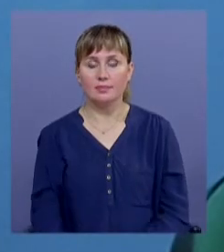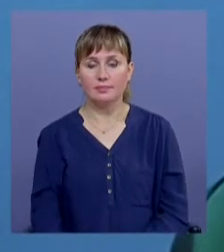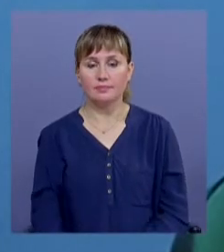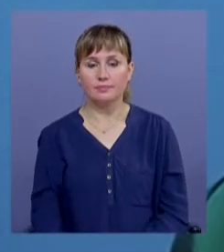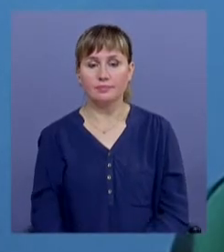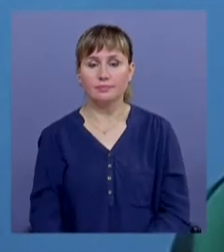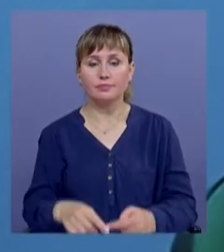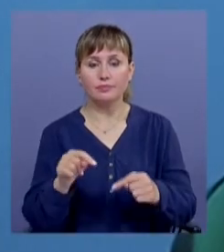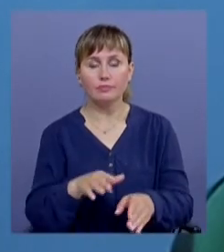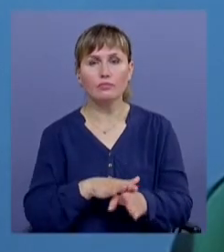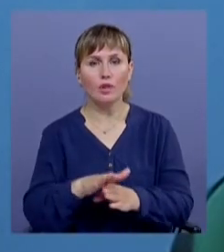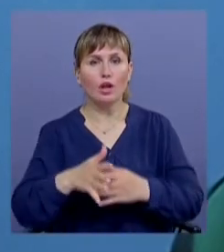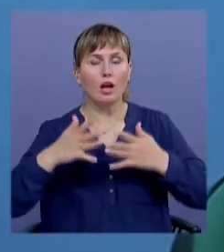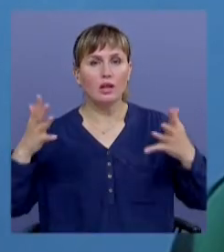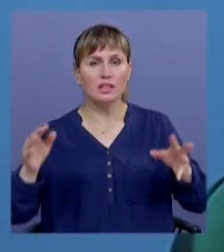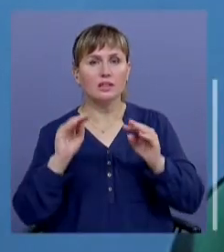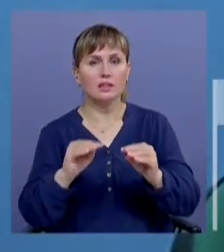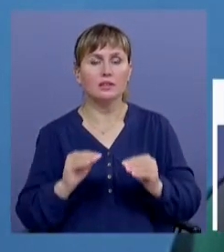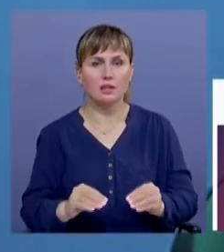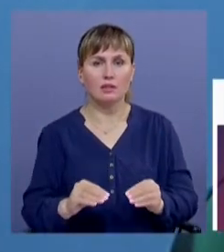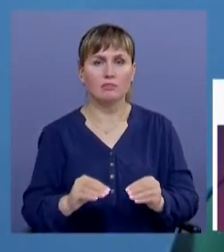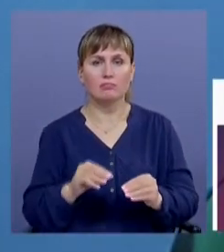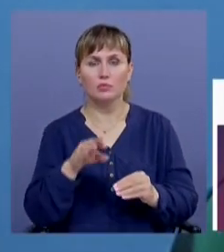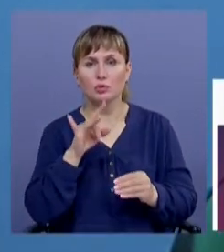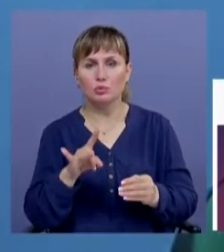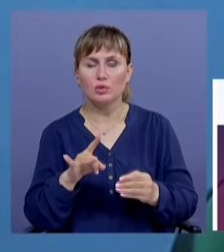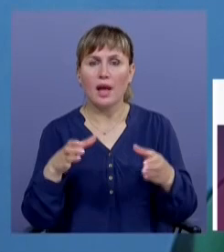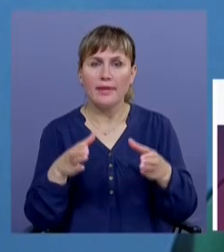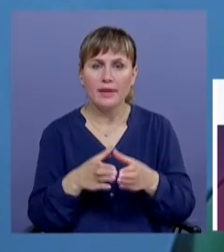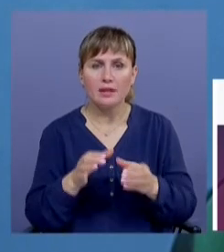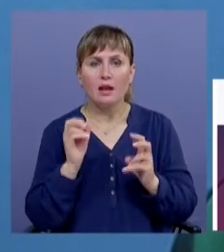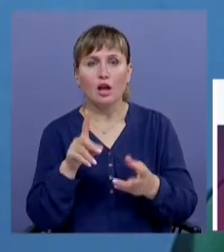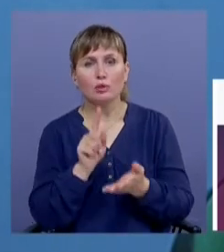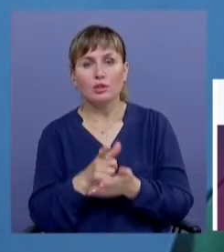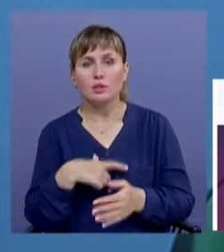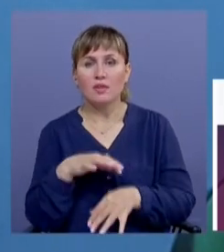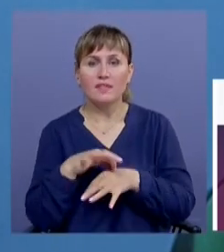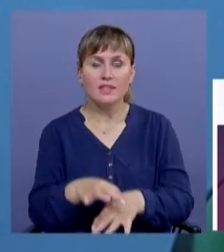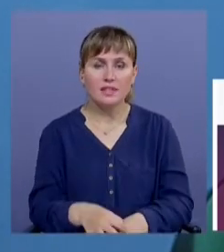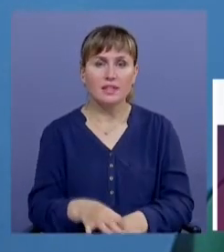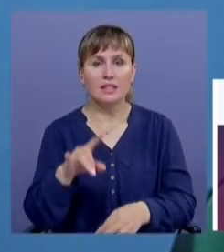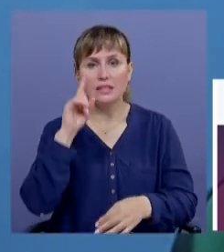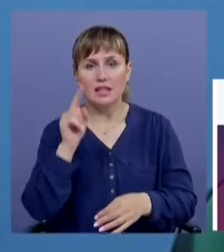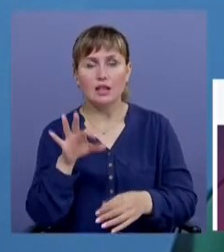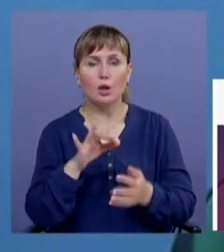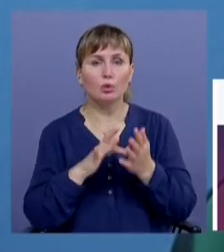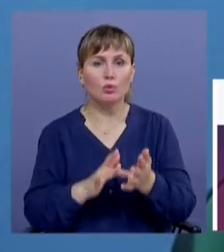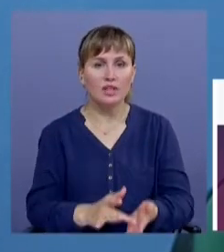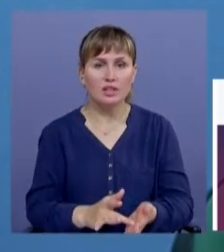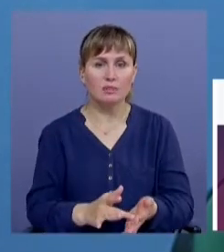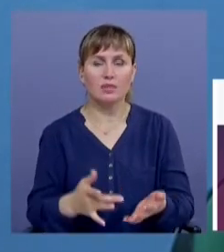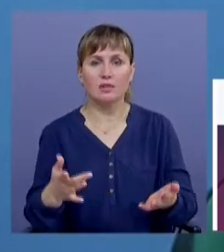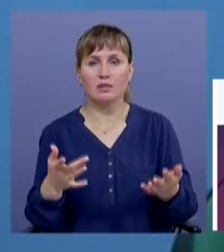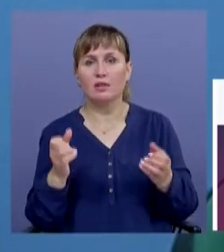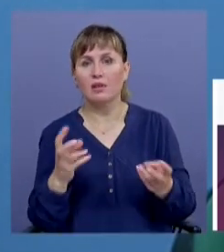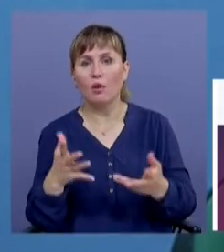здесь полностью идет обширное составление турпакетов, турагент, как должен себя вести, то есть знания о туризме, также